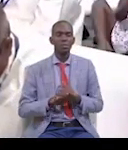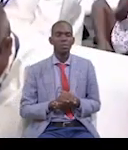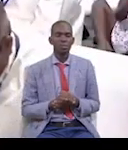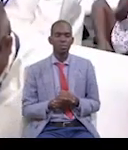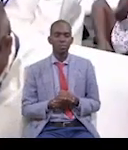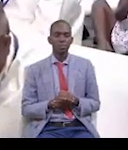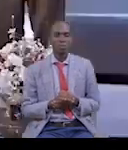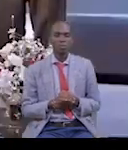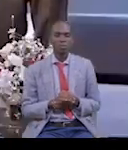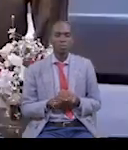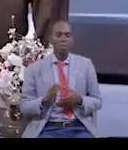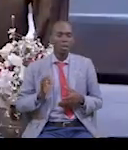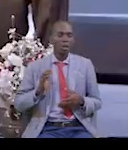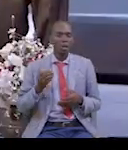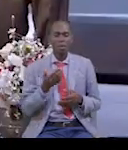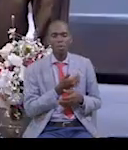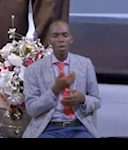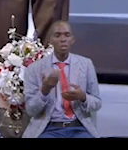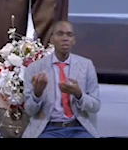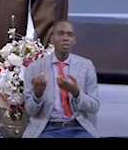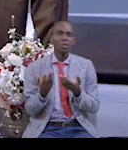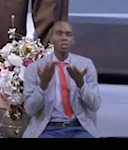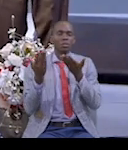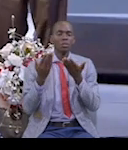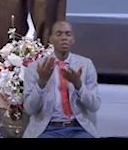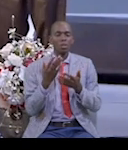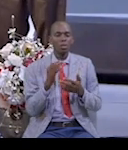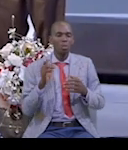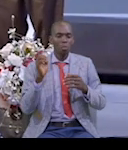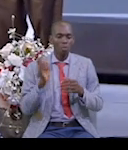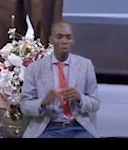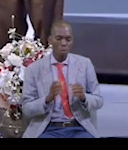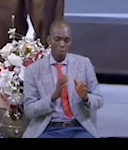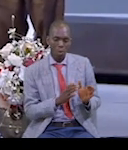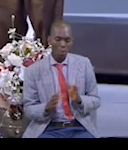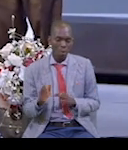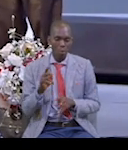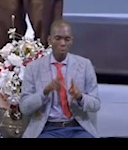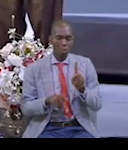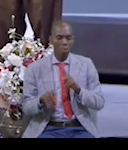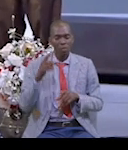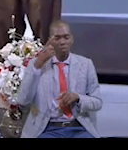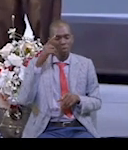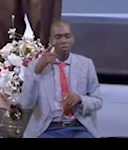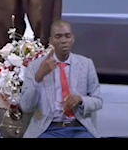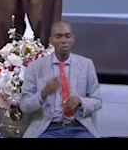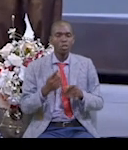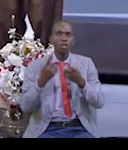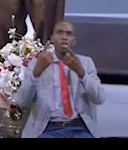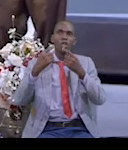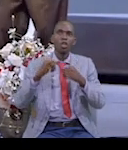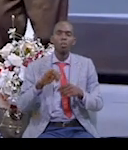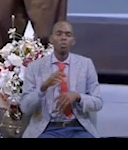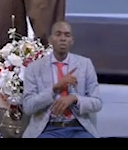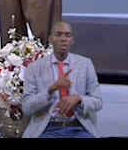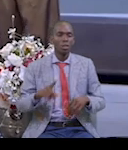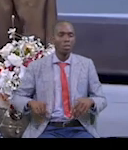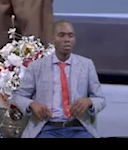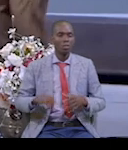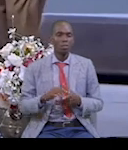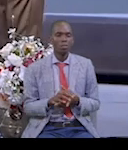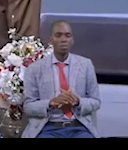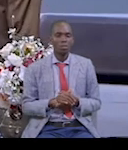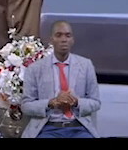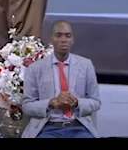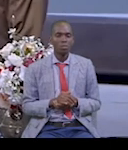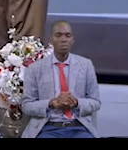Our sacrifice, our service must prepare people for the coming of the Lord. మన యొక్క త్యాగము మన యొక్క సేవంతా కూడా